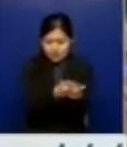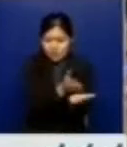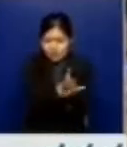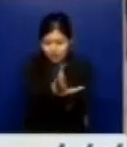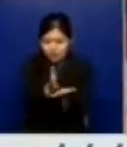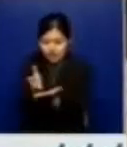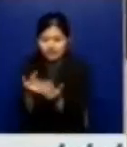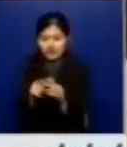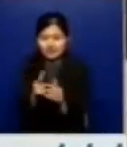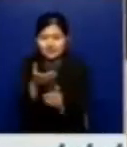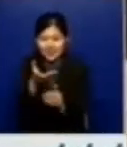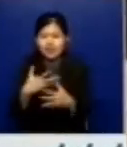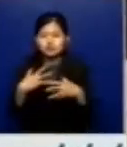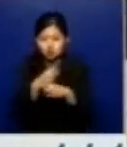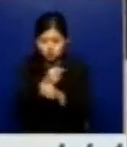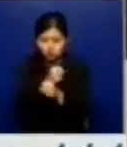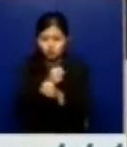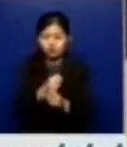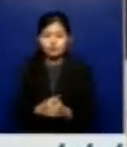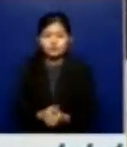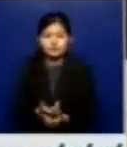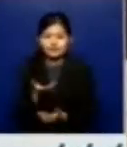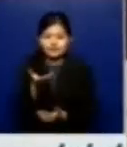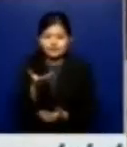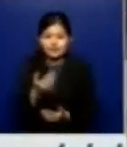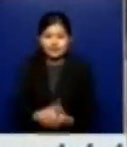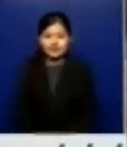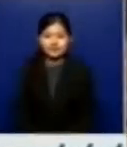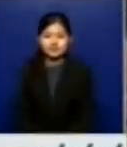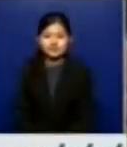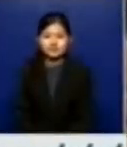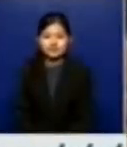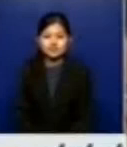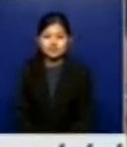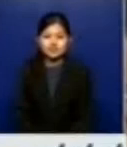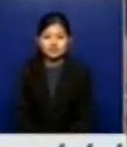านได้สรุปครับครับเชิญนะครับเชิญ